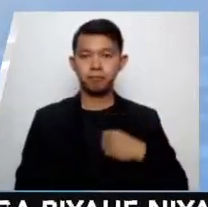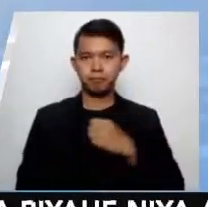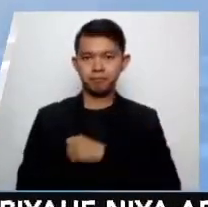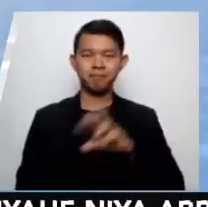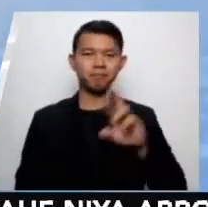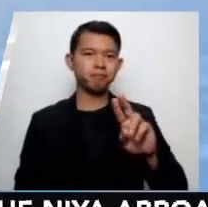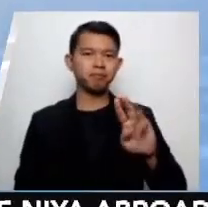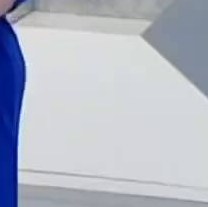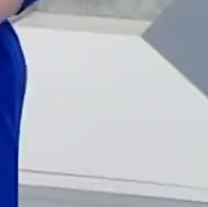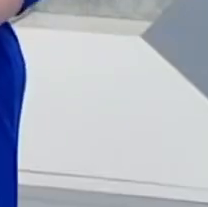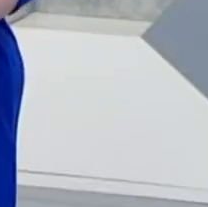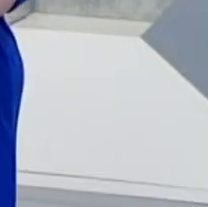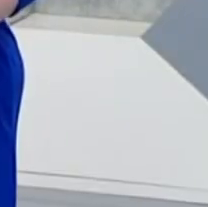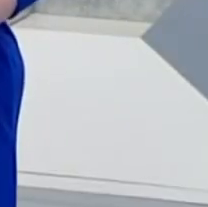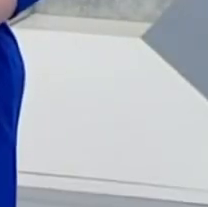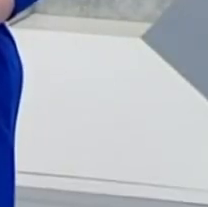6.